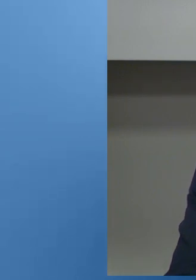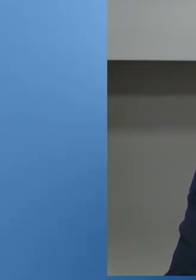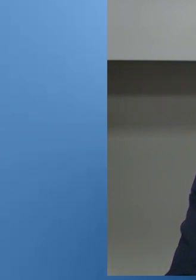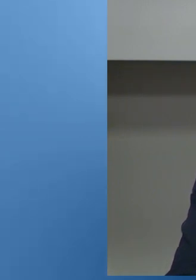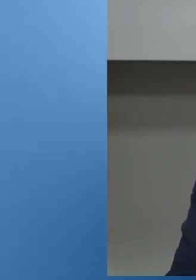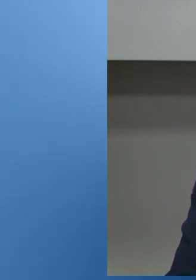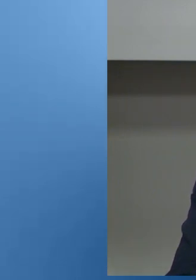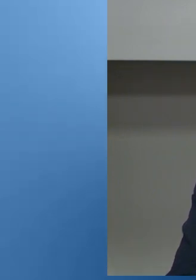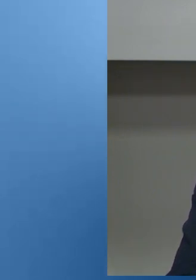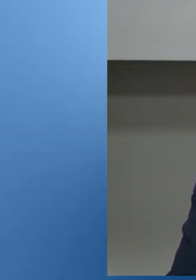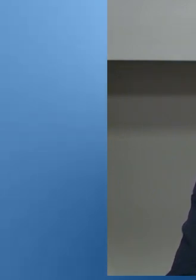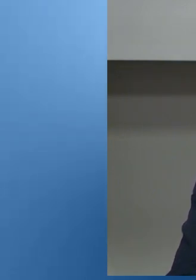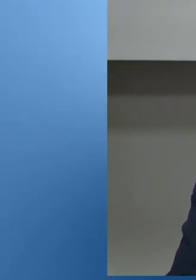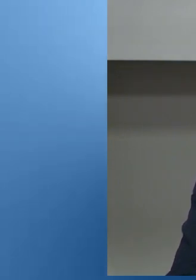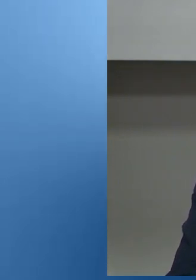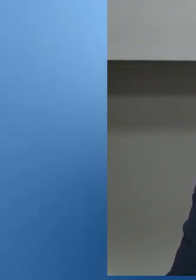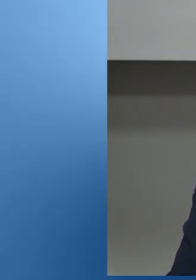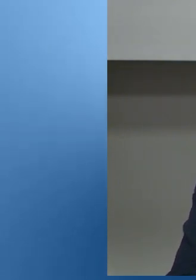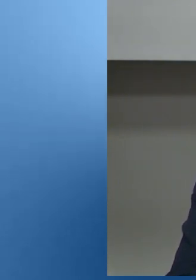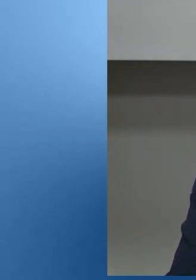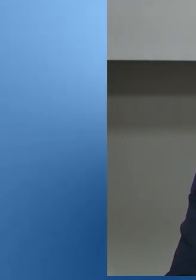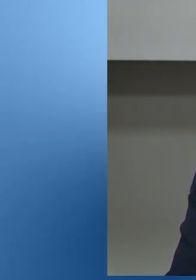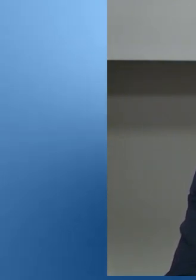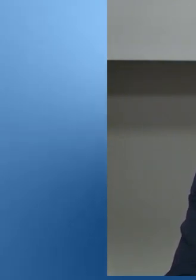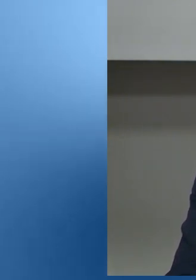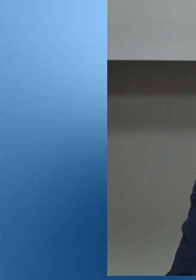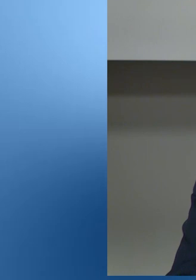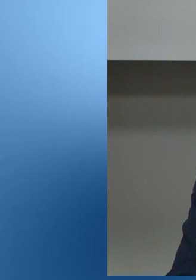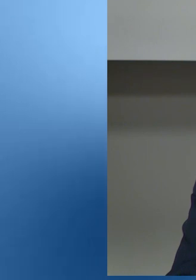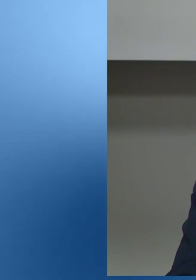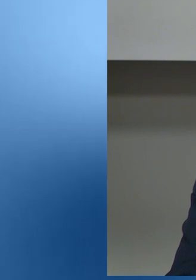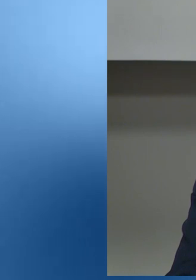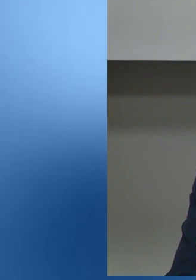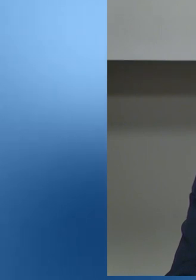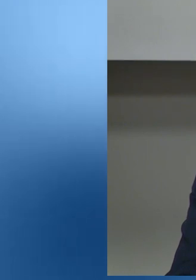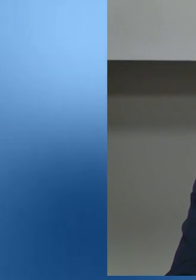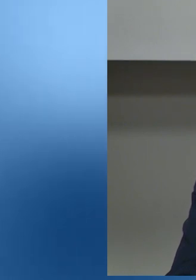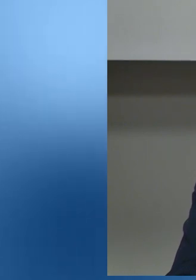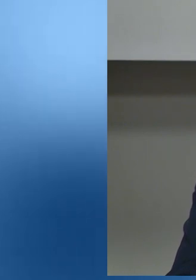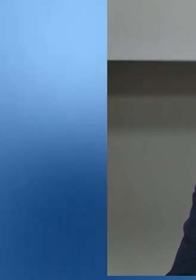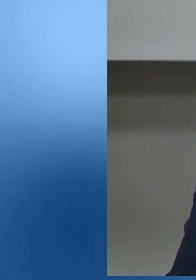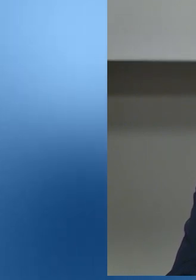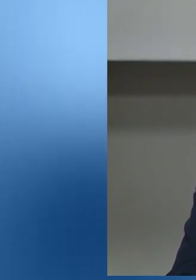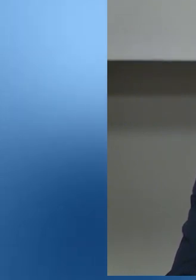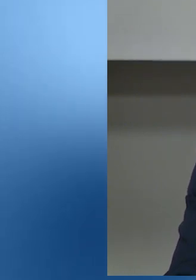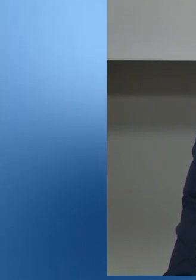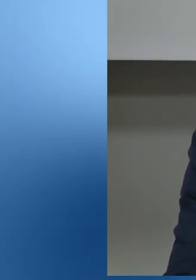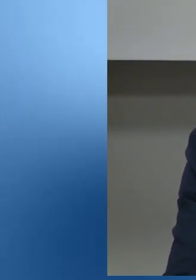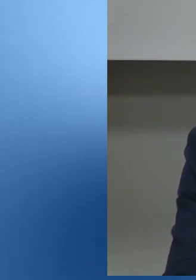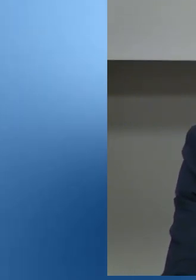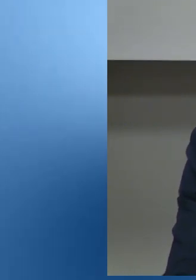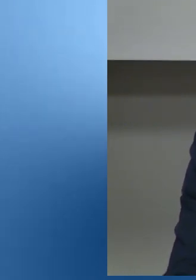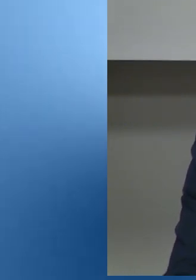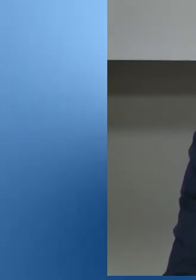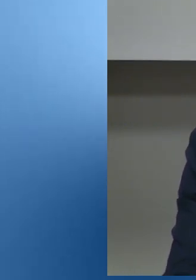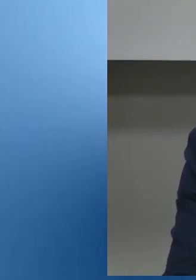avez participé totalement sans poser de questions et pourtant en étant investi dans question sur le virage stratégique vous pouvez toujours vous